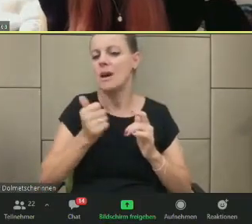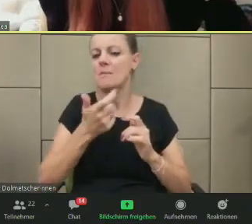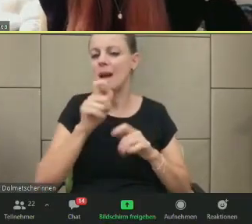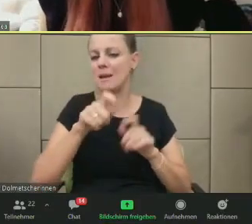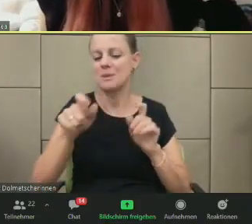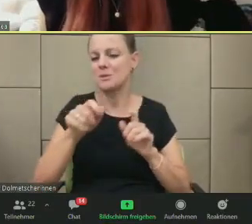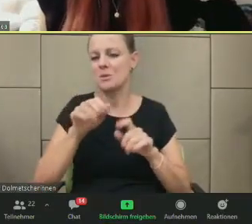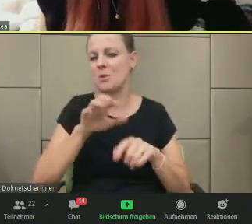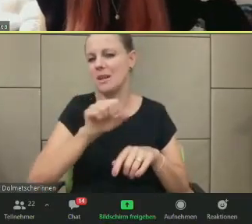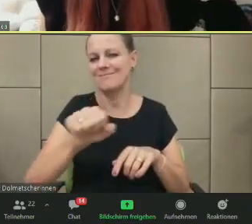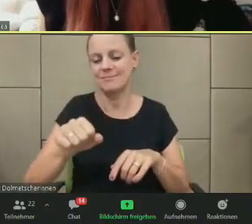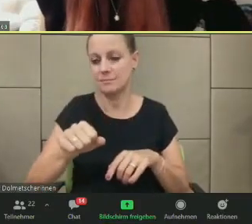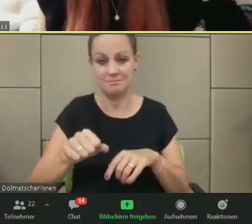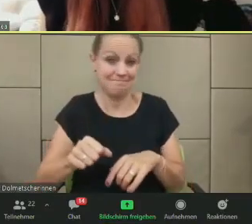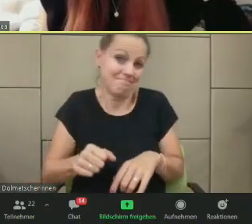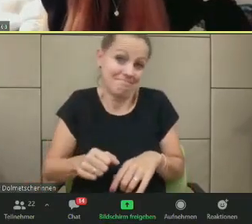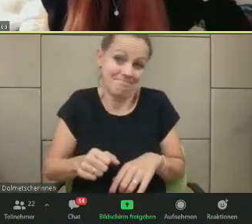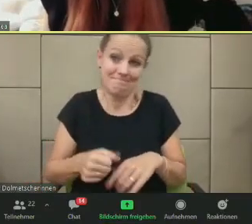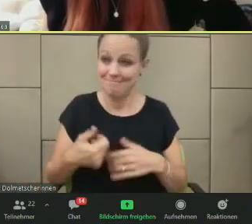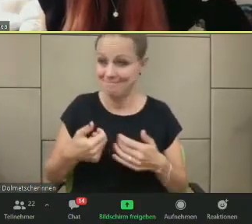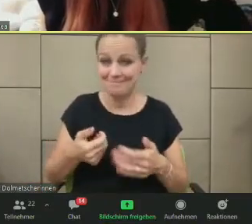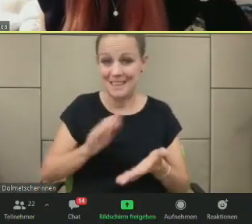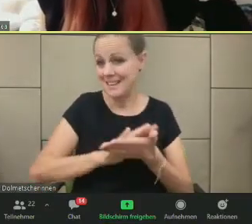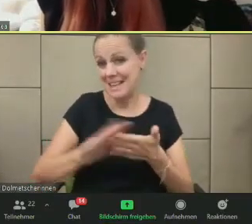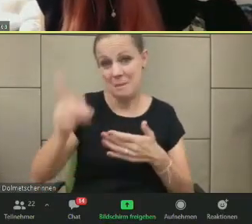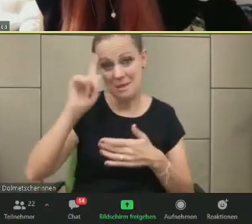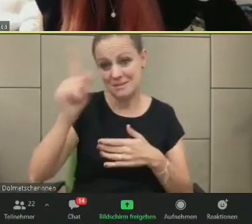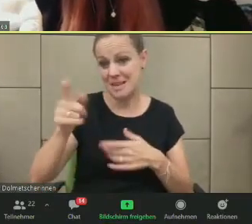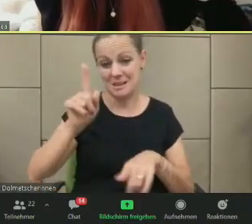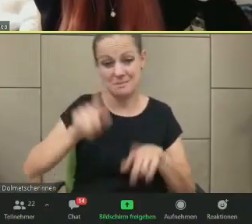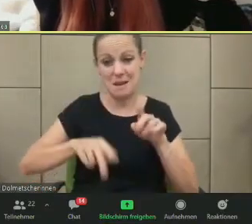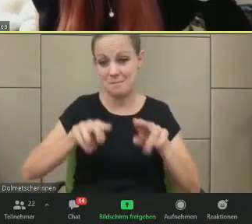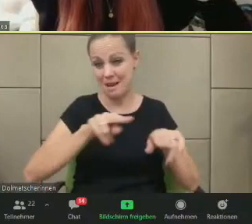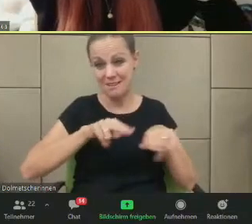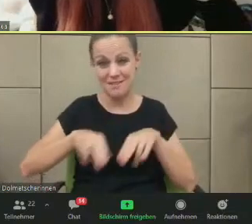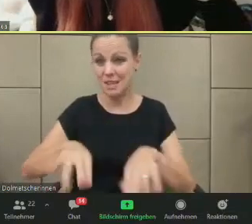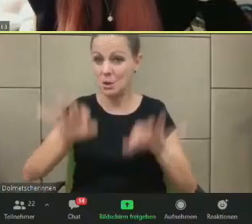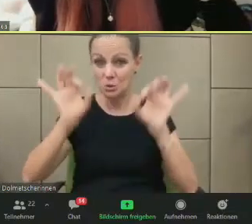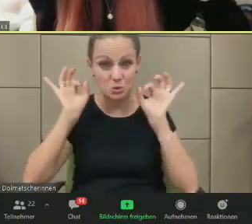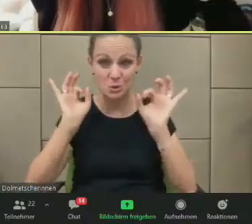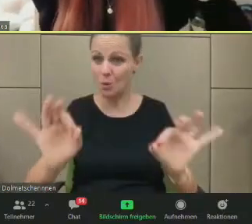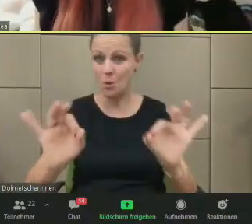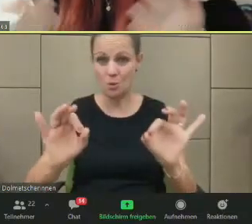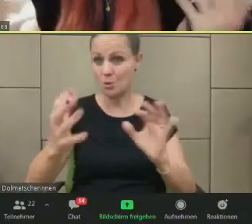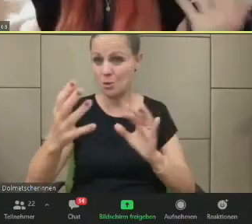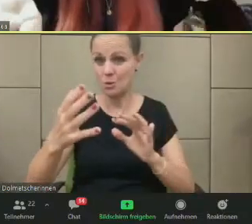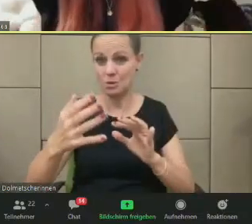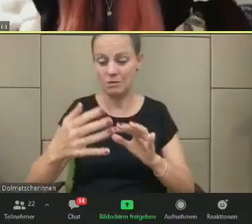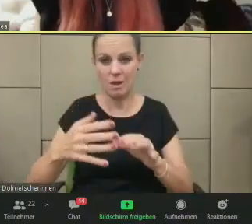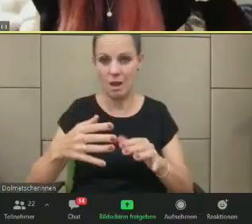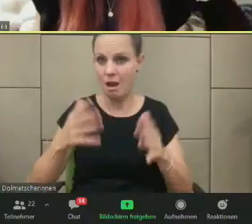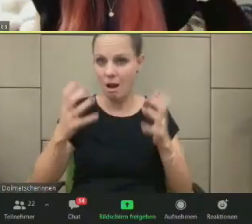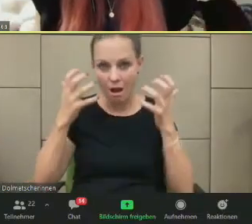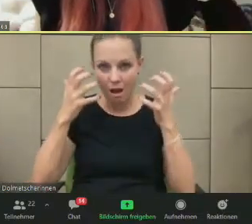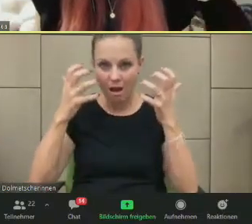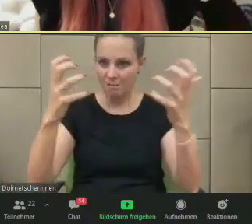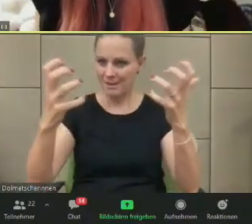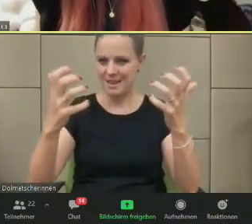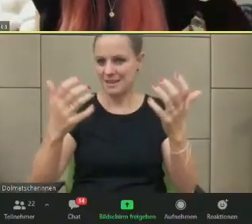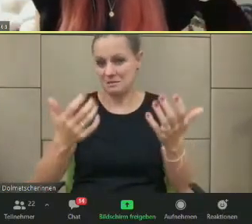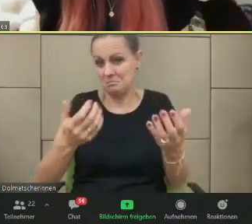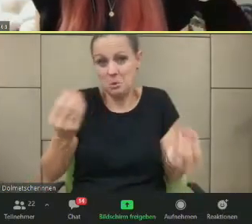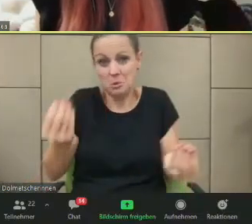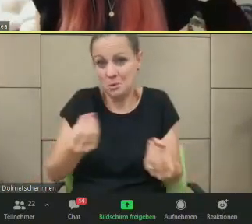keiner. Man kann nie wissen, manchmal gibt es Videos, die so gut bei den Menschen ankommen, aus welchen Gründen auch immer, wie gesagt.